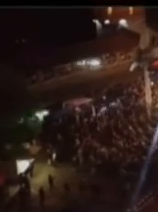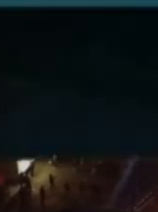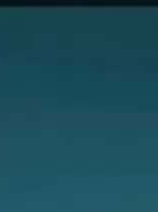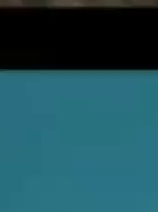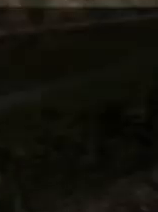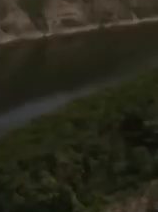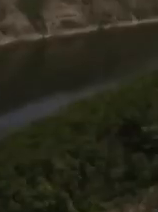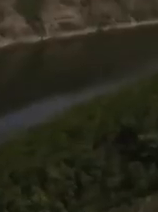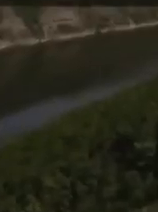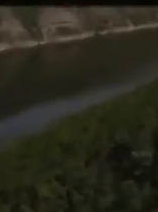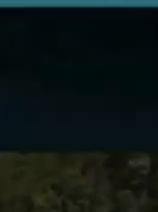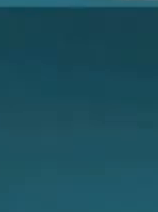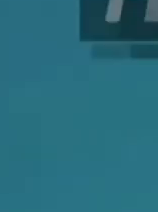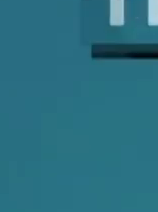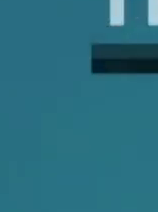Музика